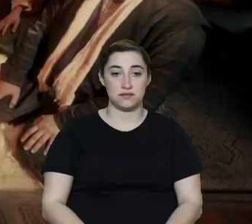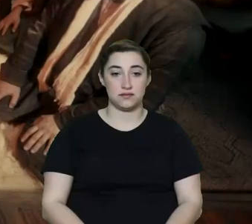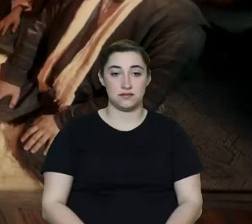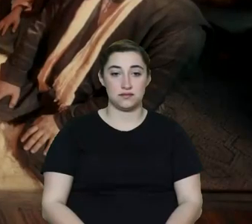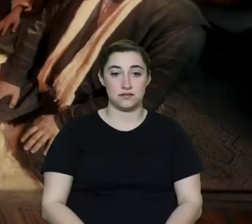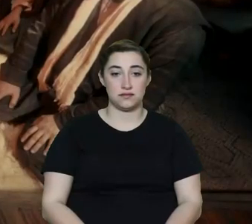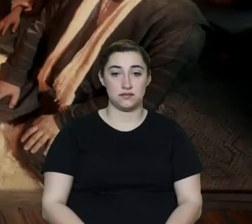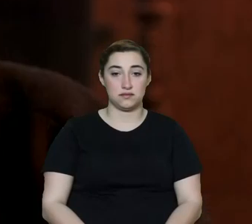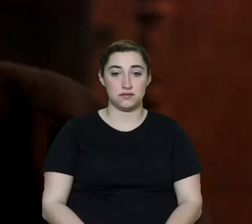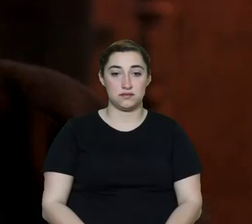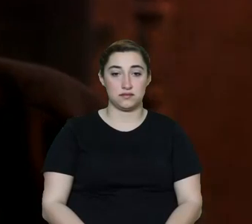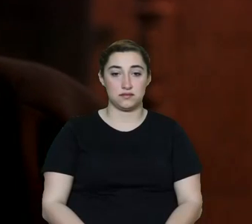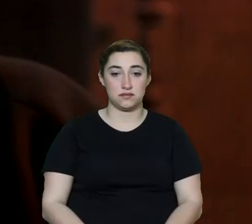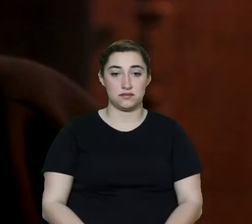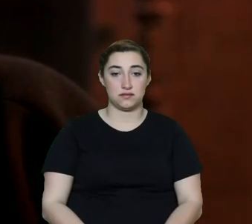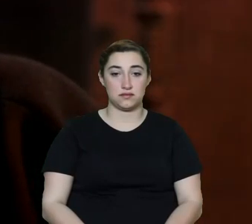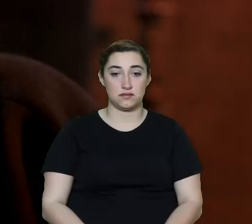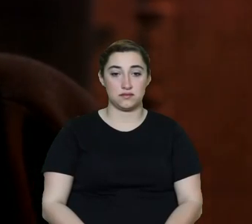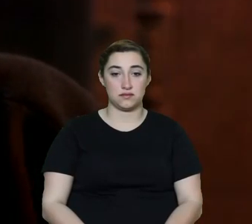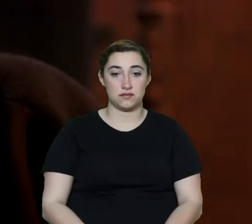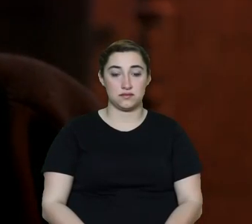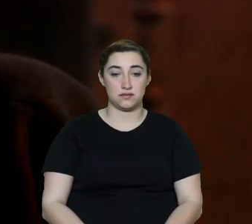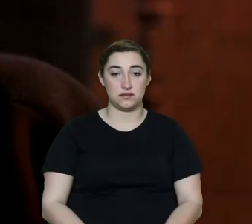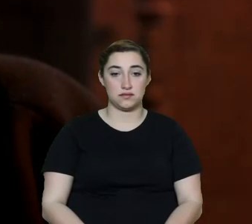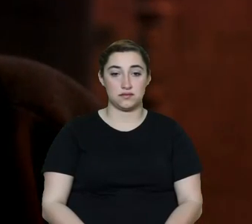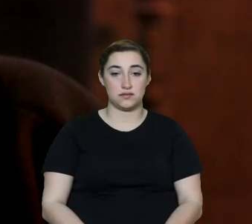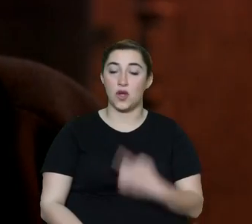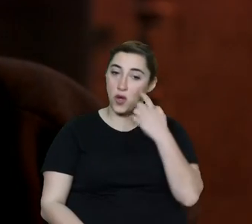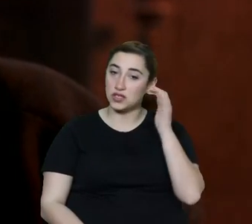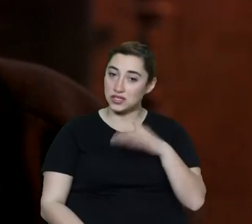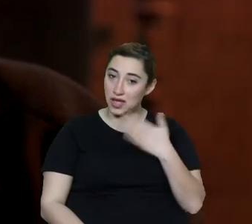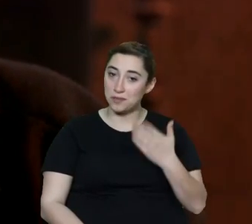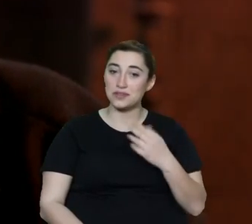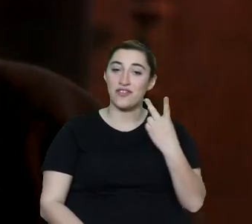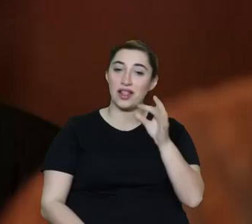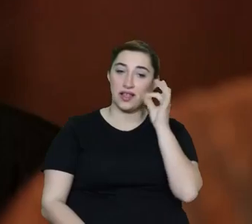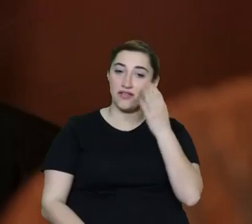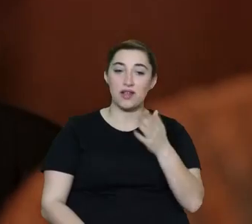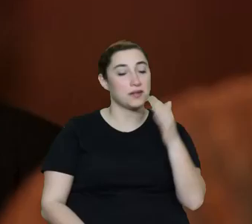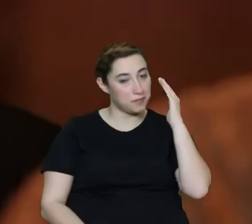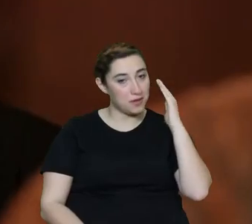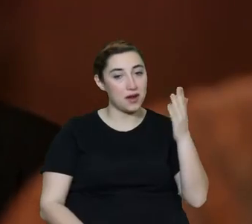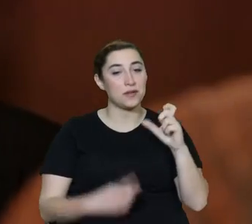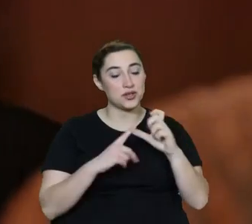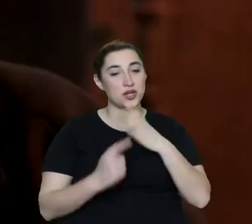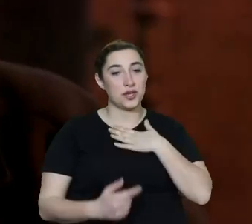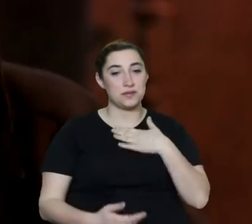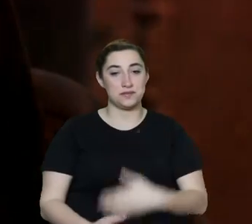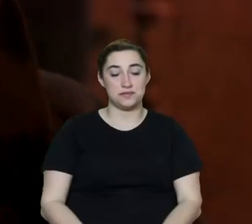cemaate karışmak istememiş gibi en arkaya geçmiş. Hoş gelmişsin Veli Efendi. Hoş gördük